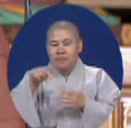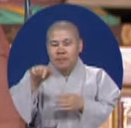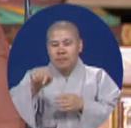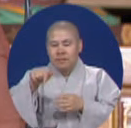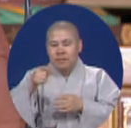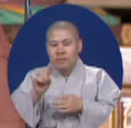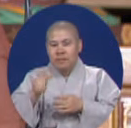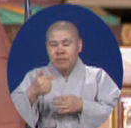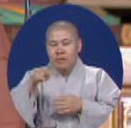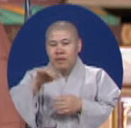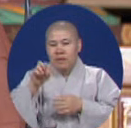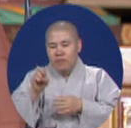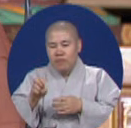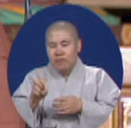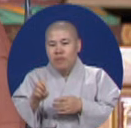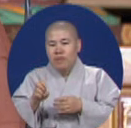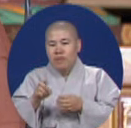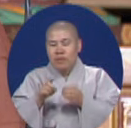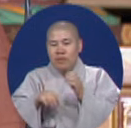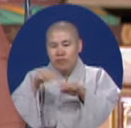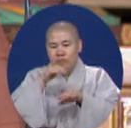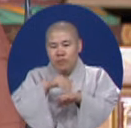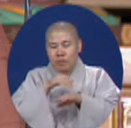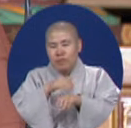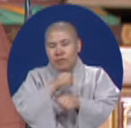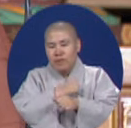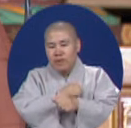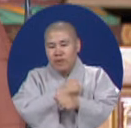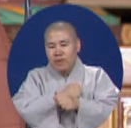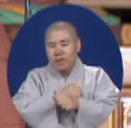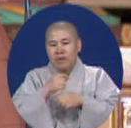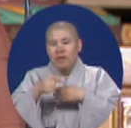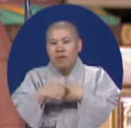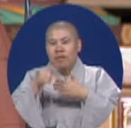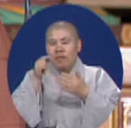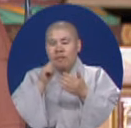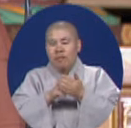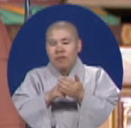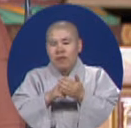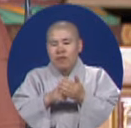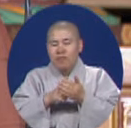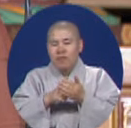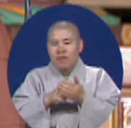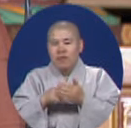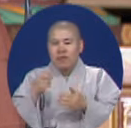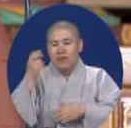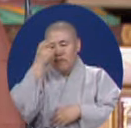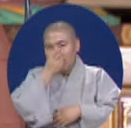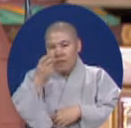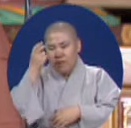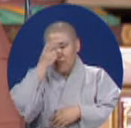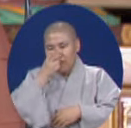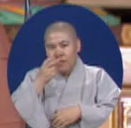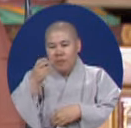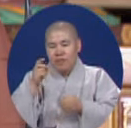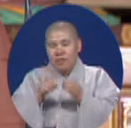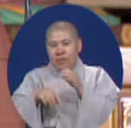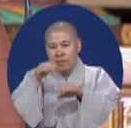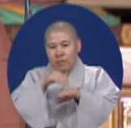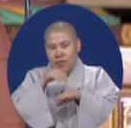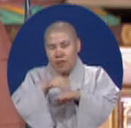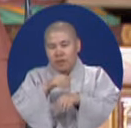관심으로 수도하고. 관심수도. 마음을 딱 관조하는 걸로 도를 닦는다 이게.